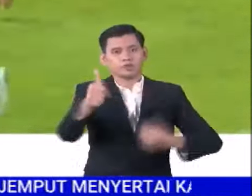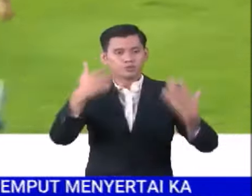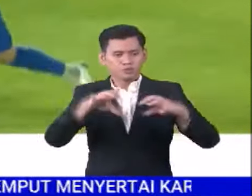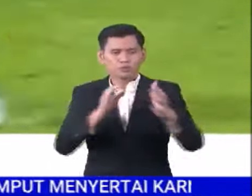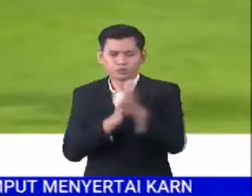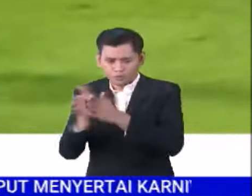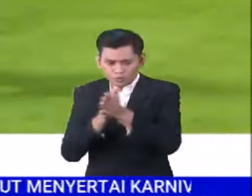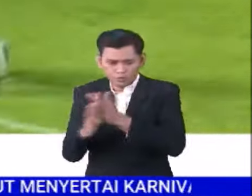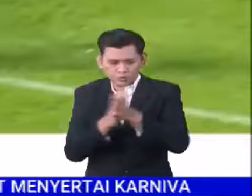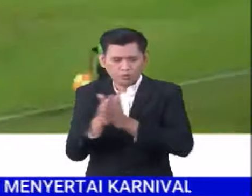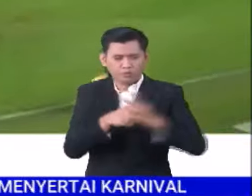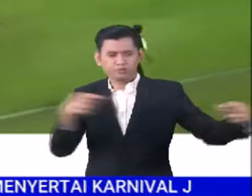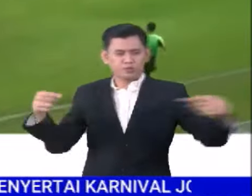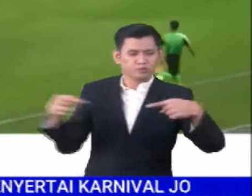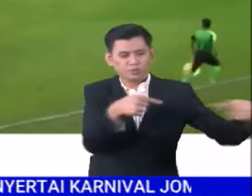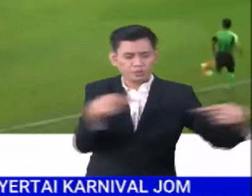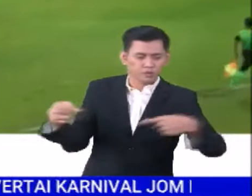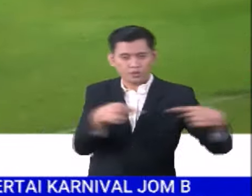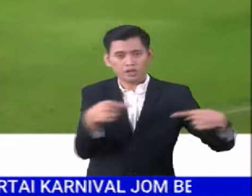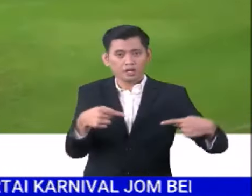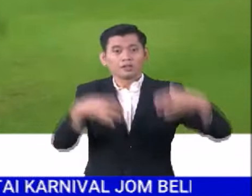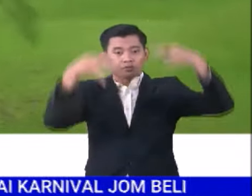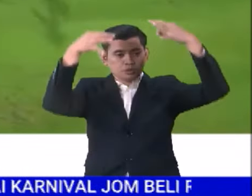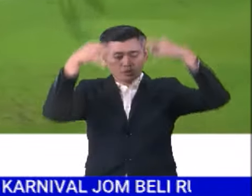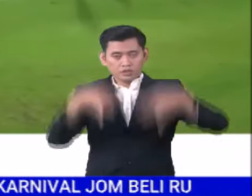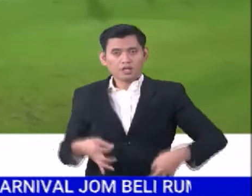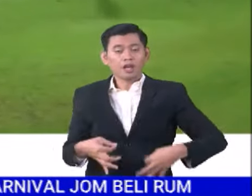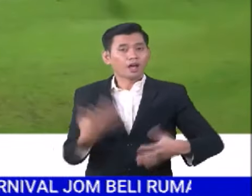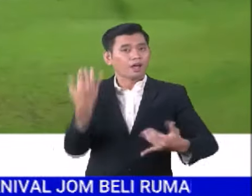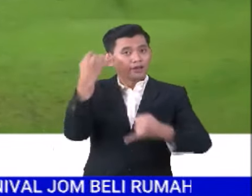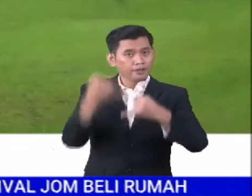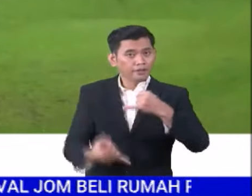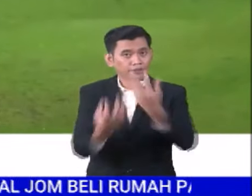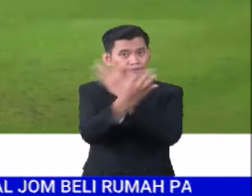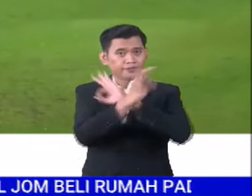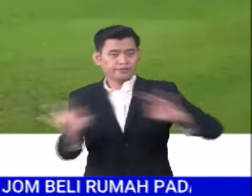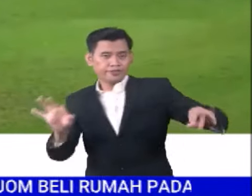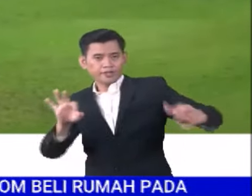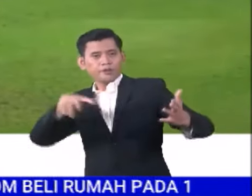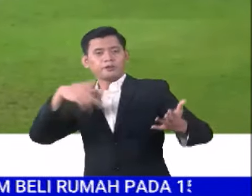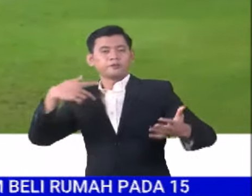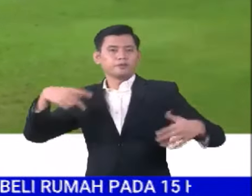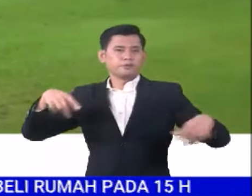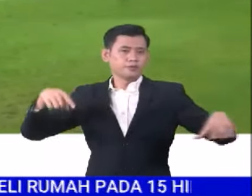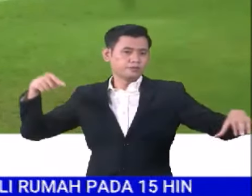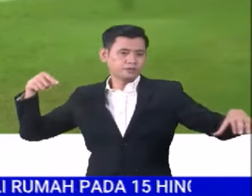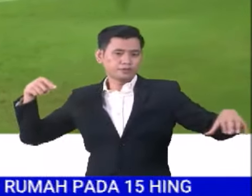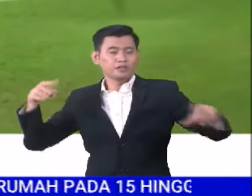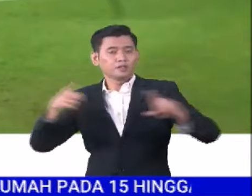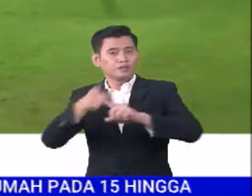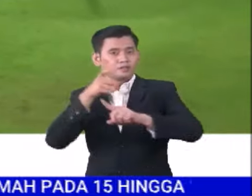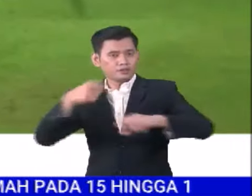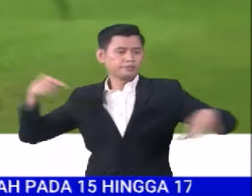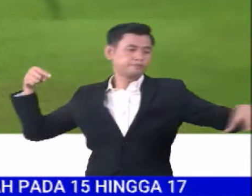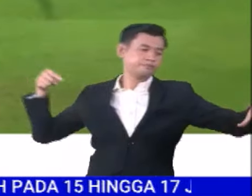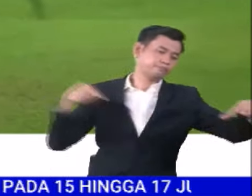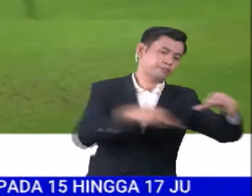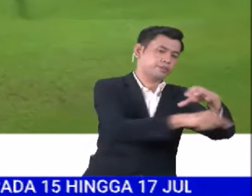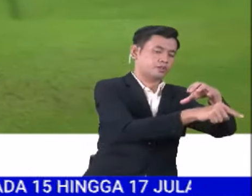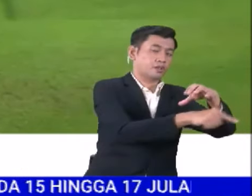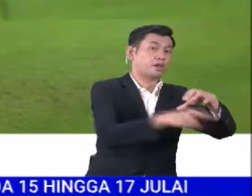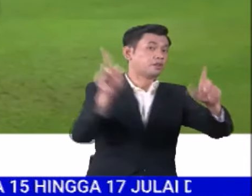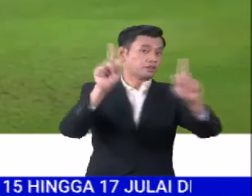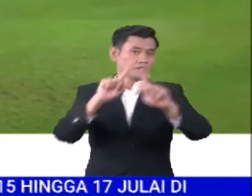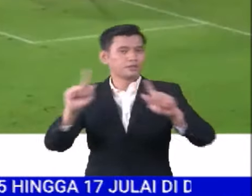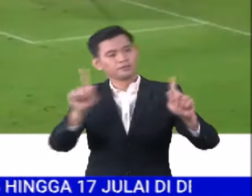jaringan perlawanan seakan sama dengan keputusan sering namun sepakan percuma yang dimanfaatkan oleh para istri telah menetapkan impian